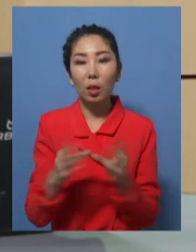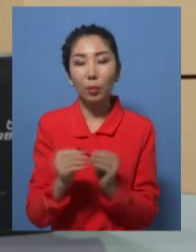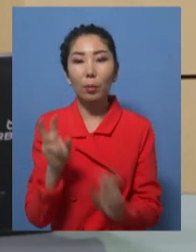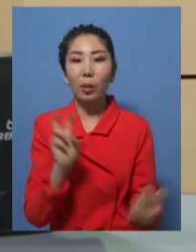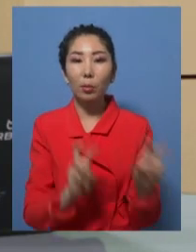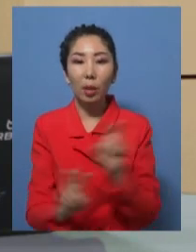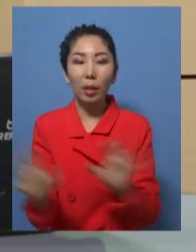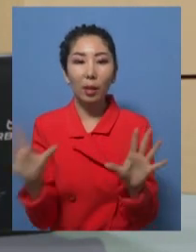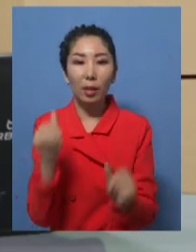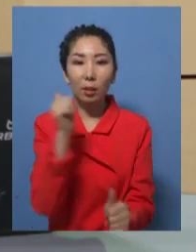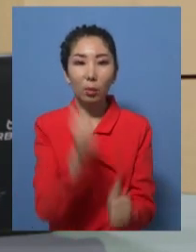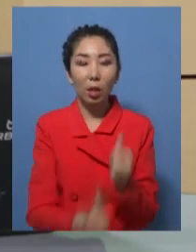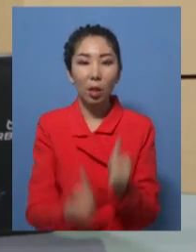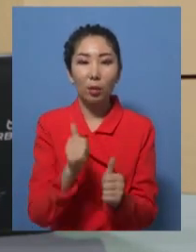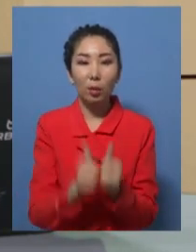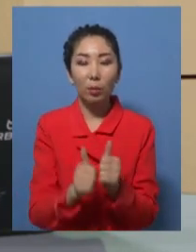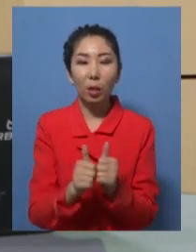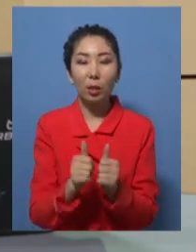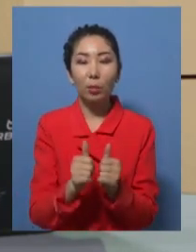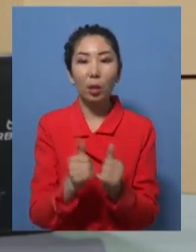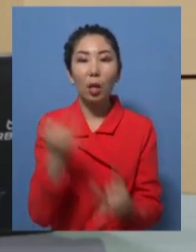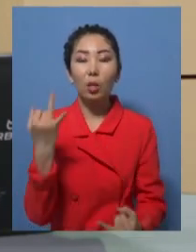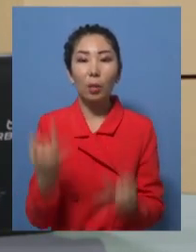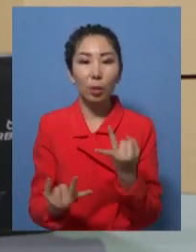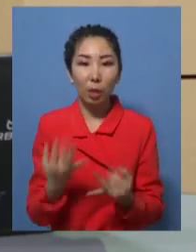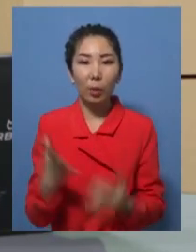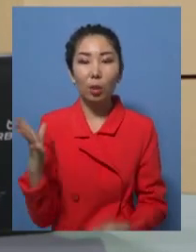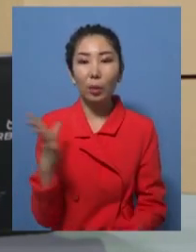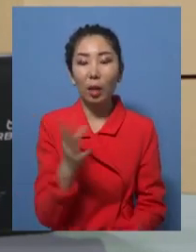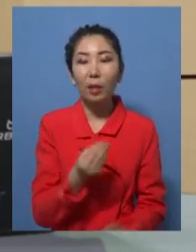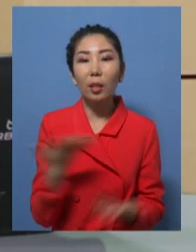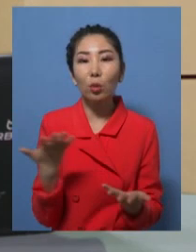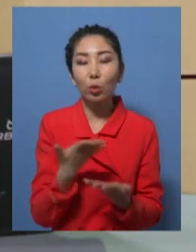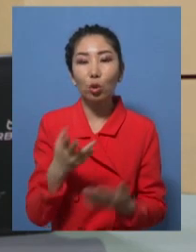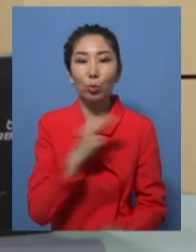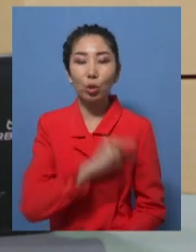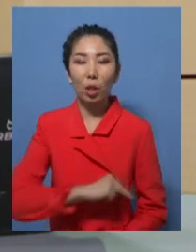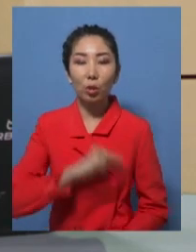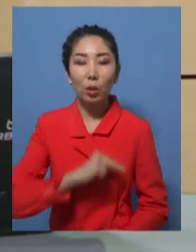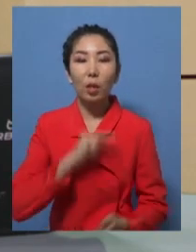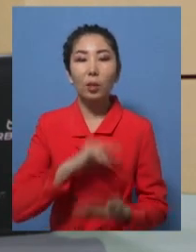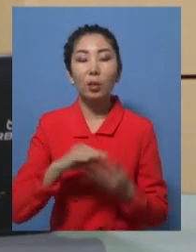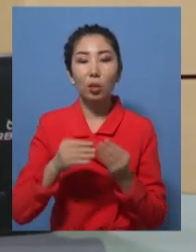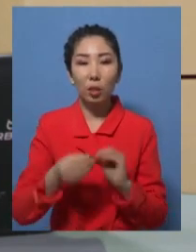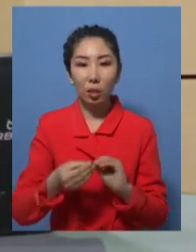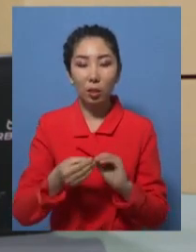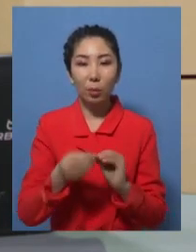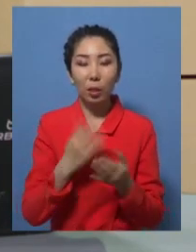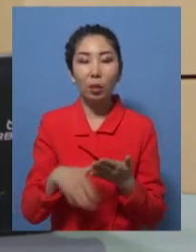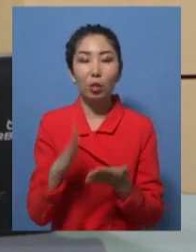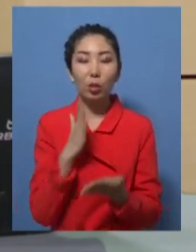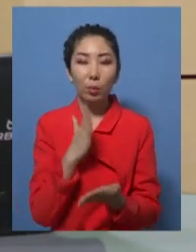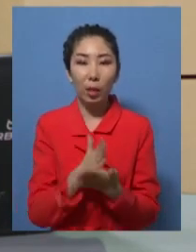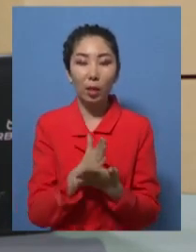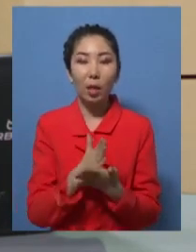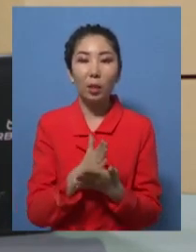айтсаңыз, әрқайсының ара жығына жыратып айтсаңыз, жалпы қандай көптеген жұмыстар нәтижесін беріп отыр.